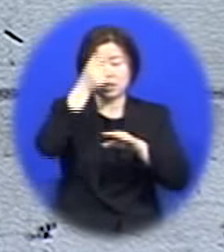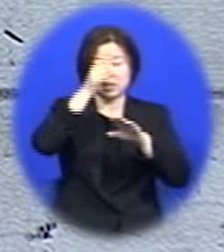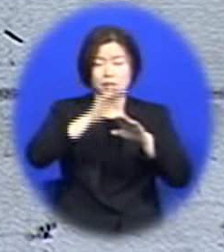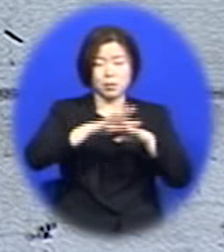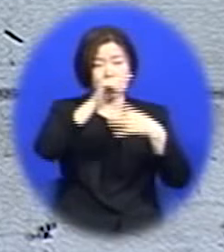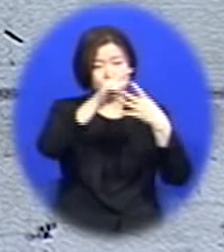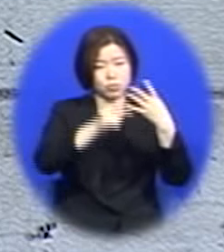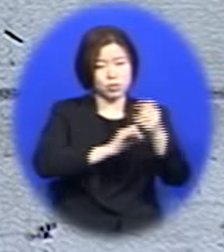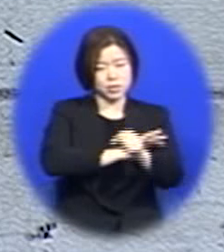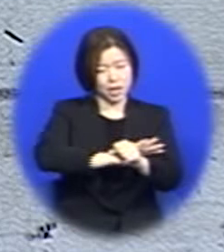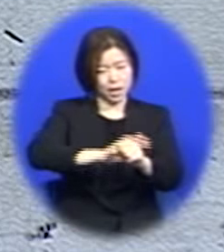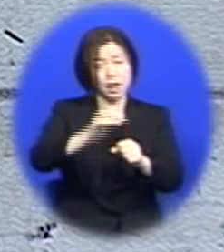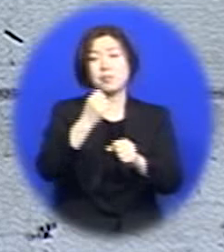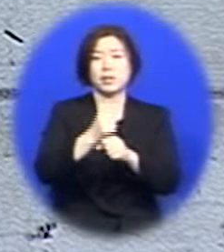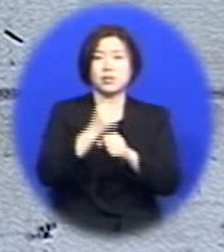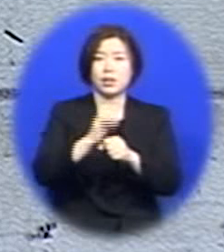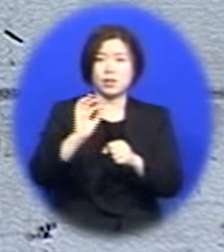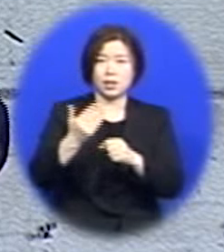짜야 되는구나.